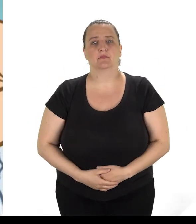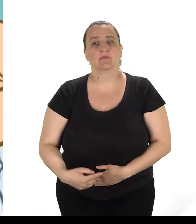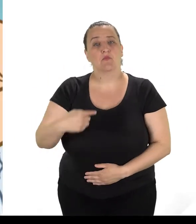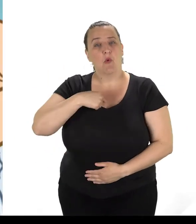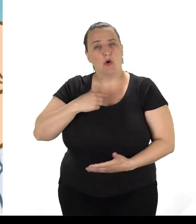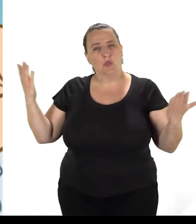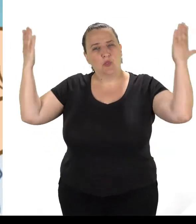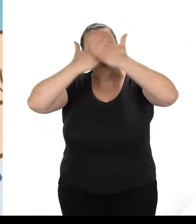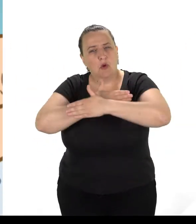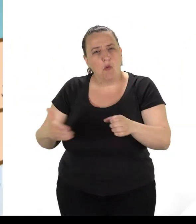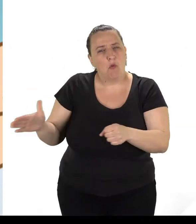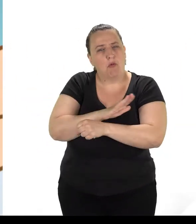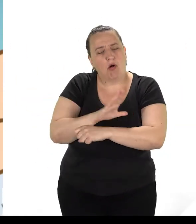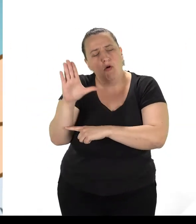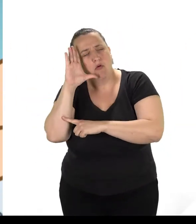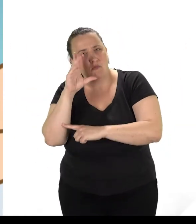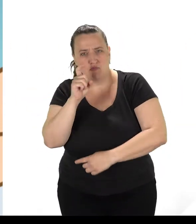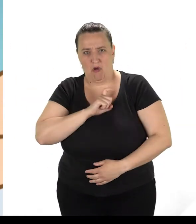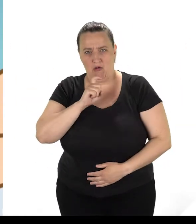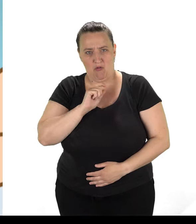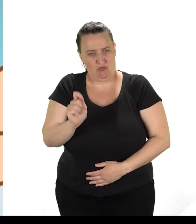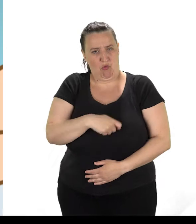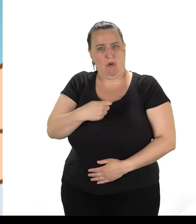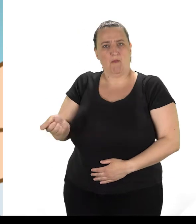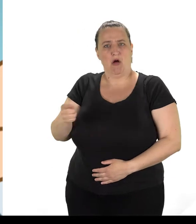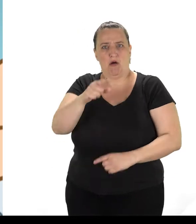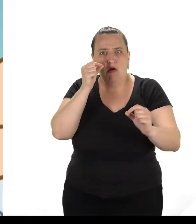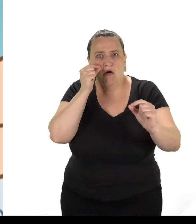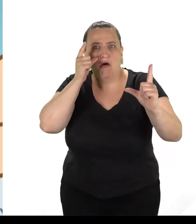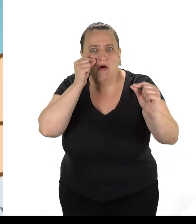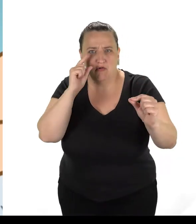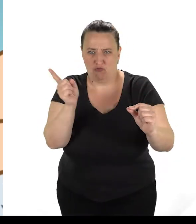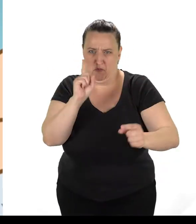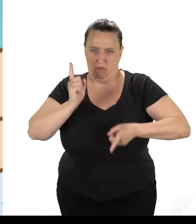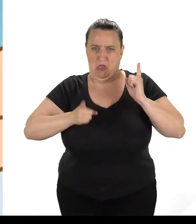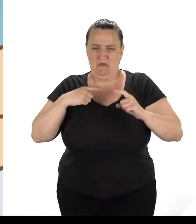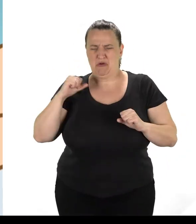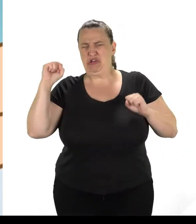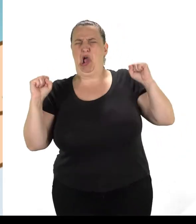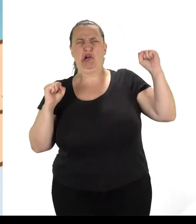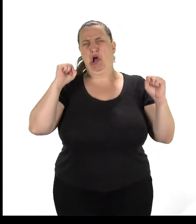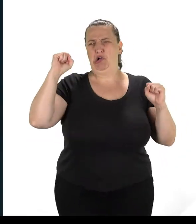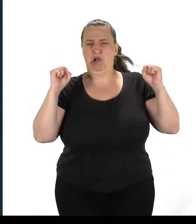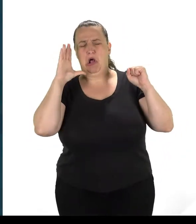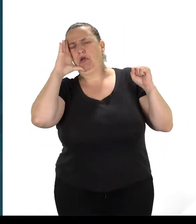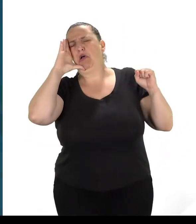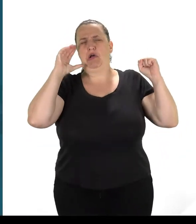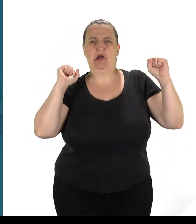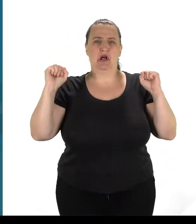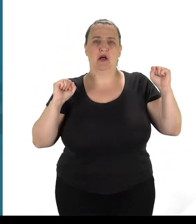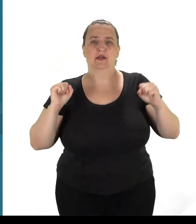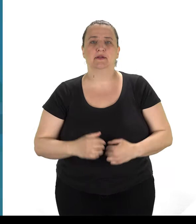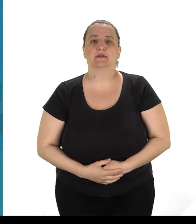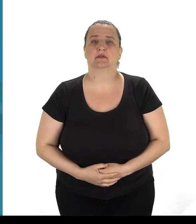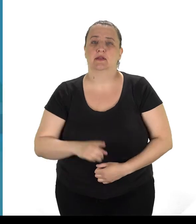Je ne fais pas mes nuits tout de suite, c'est normal. Ne vous étonnez pas, je fais souvent du bruit en dormant. Il est